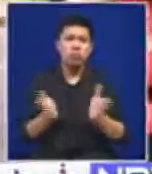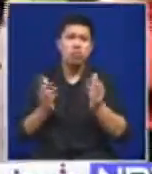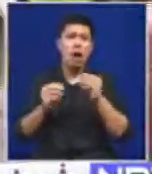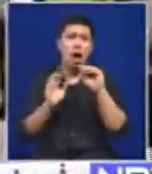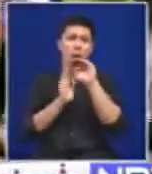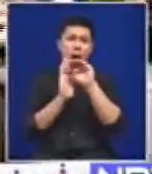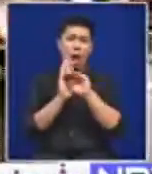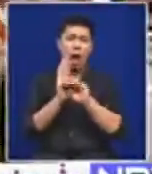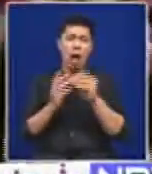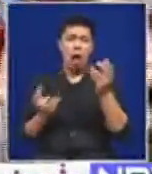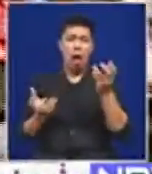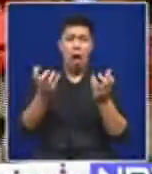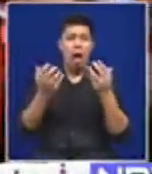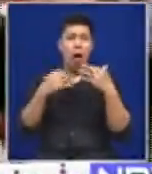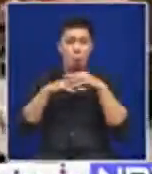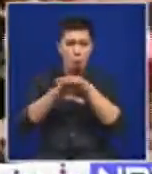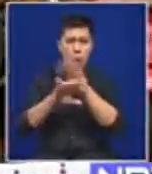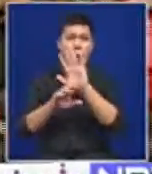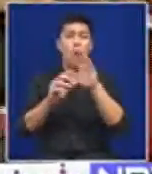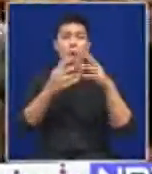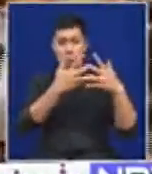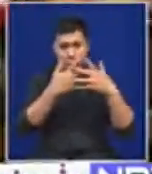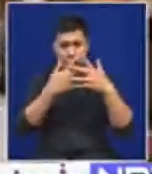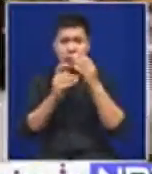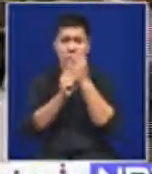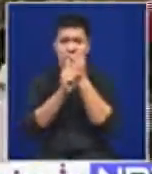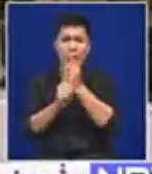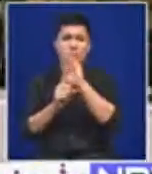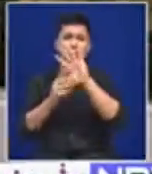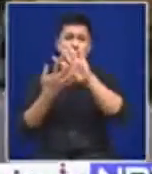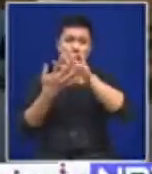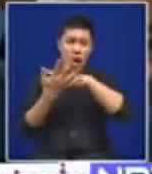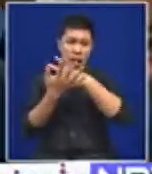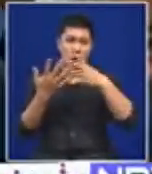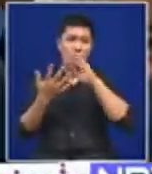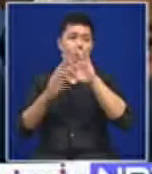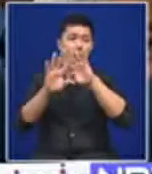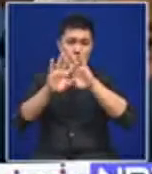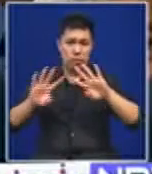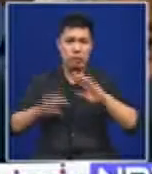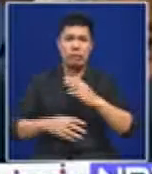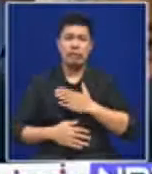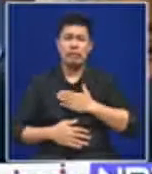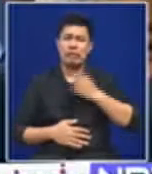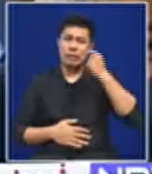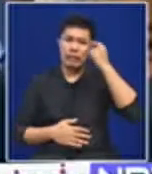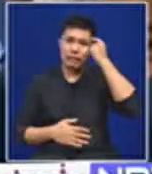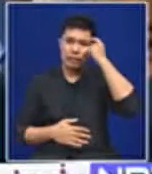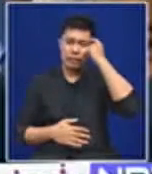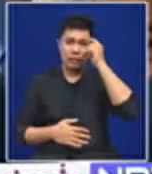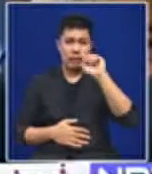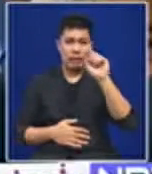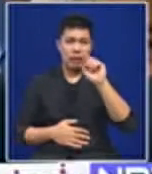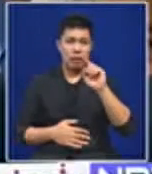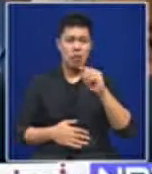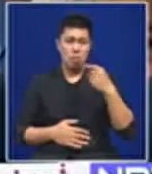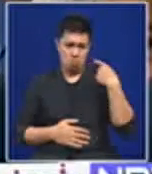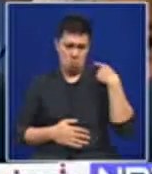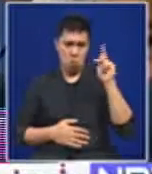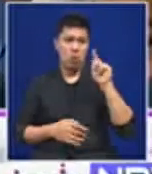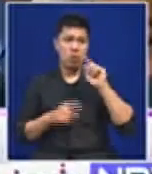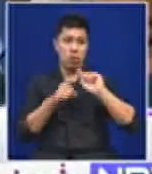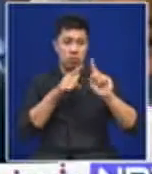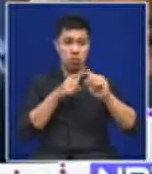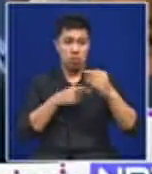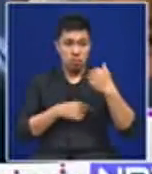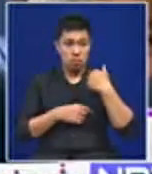ดุลเชิงยุทธศาสตร์ของสหรัฐโดยใช้กลไกของอาเซียน ผมคิดว่าจะมีประโยชน์หลายอย่างด้วยกันนะครับอย่างน้อ